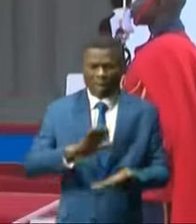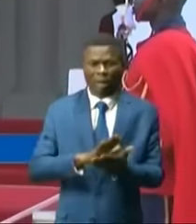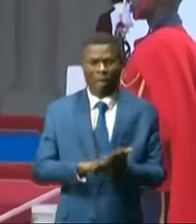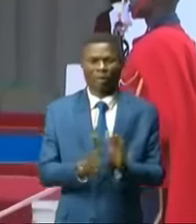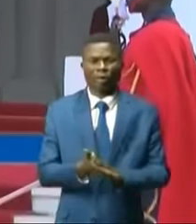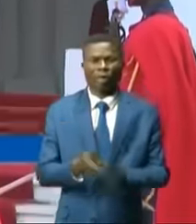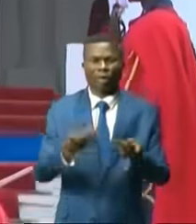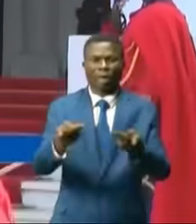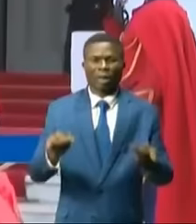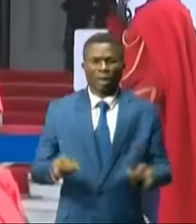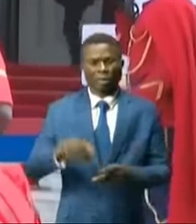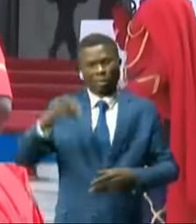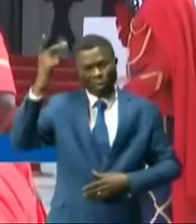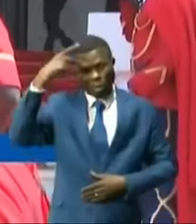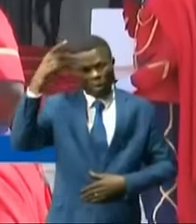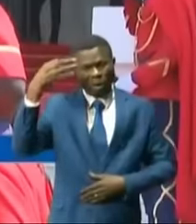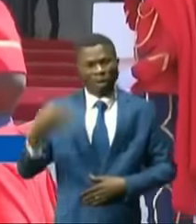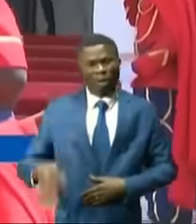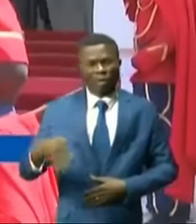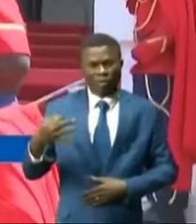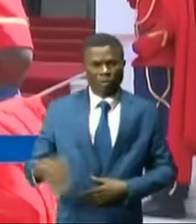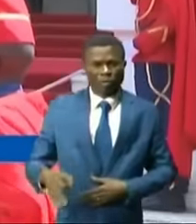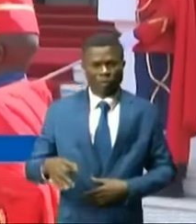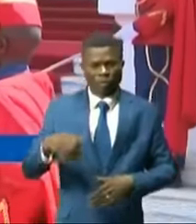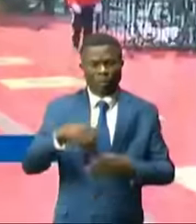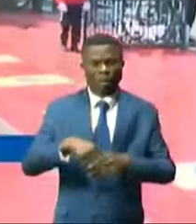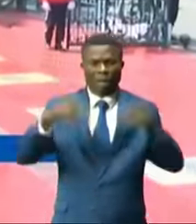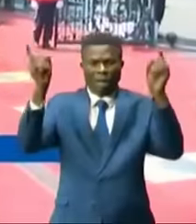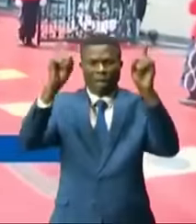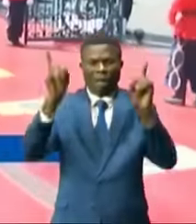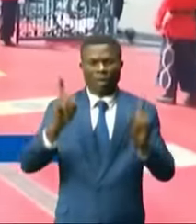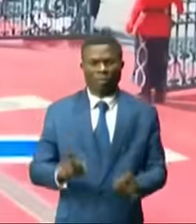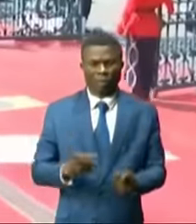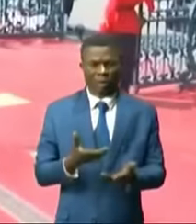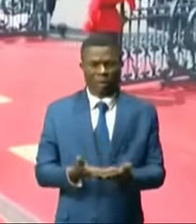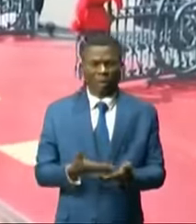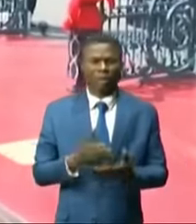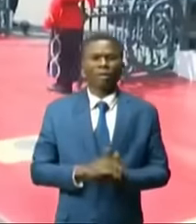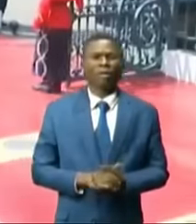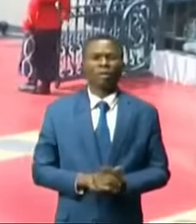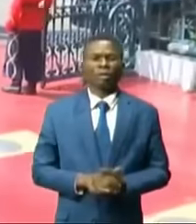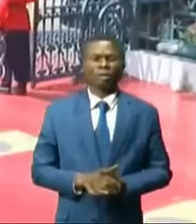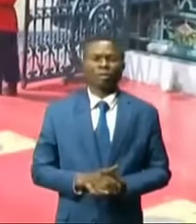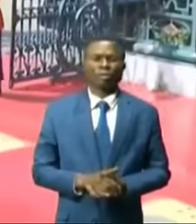le carrefour de la politique française en Afrique.